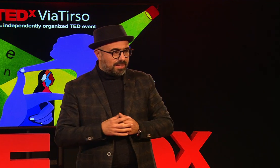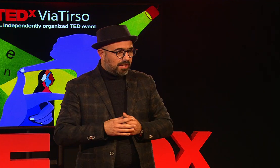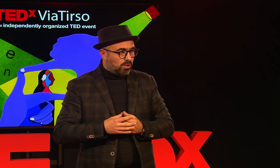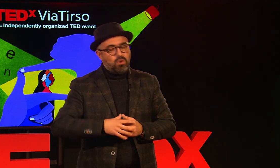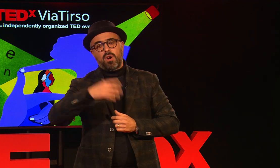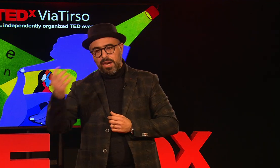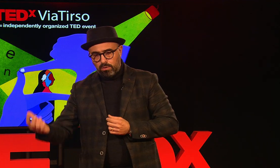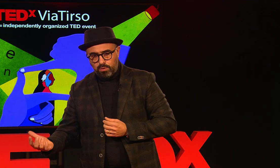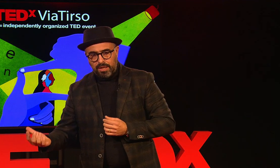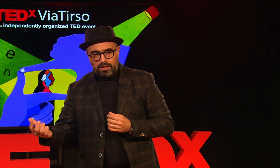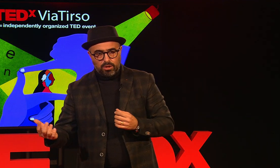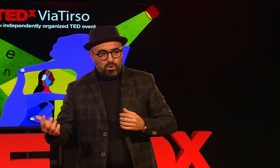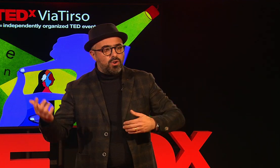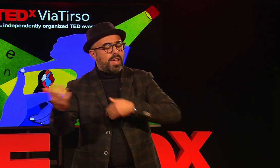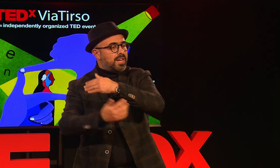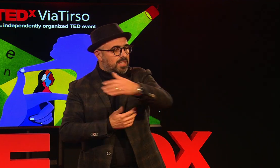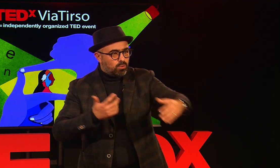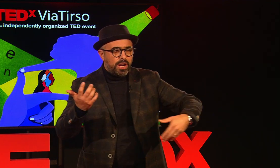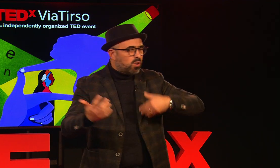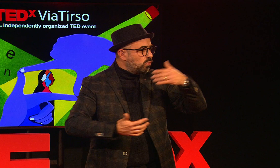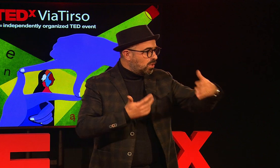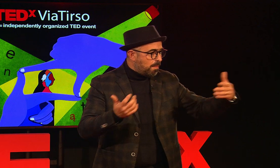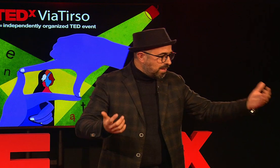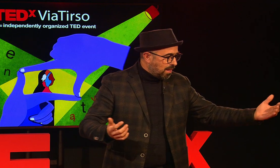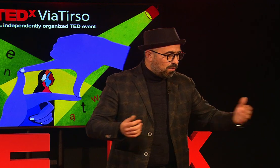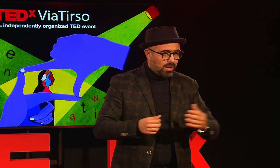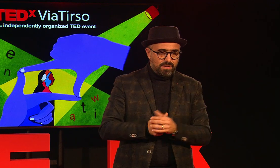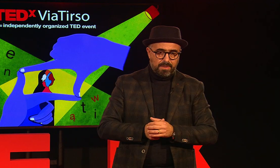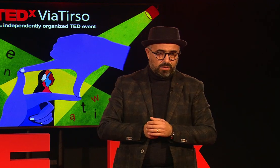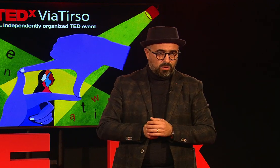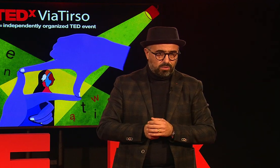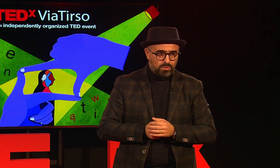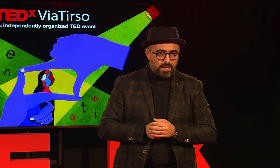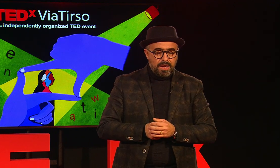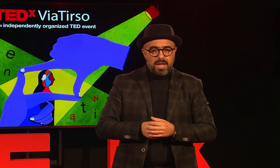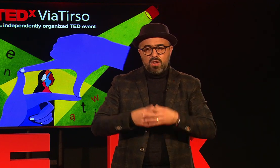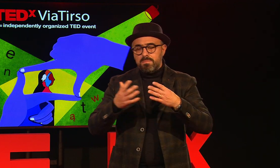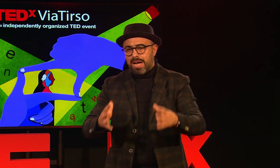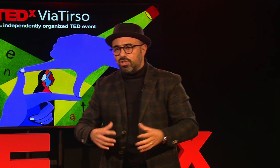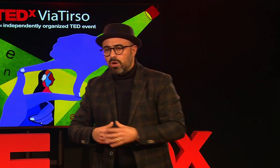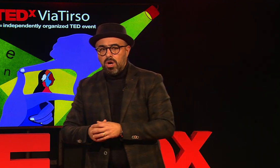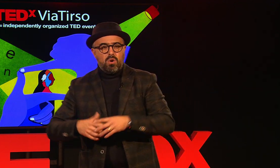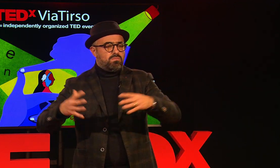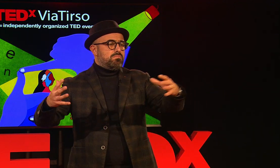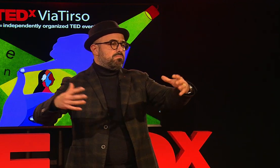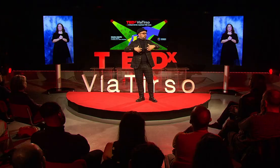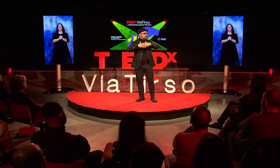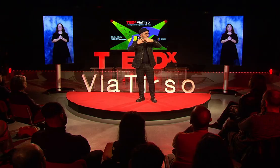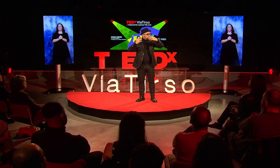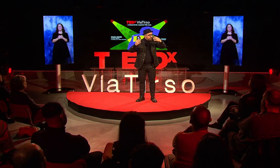alle imprese del territorio alle culture del territorio e restituire continuamente quello che viene prodotto Io immagino